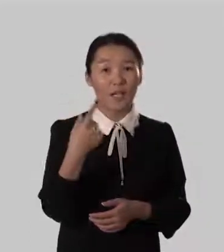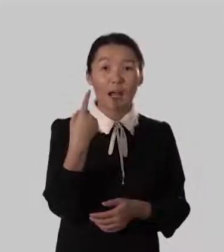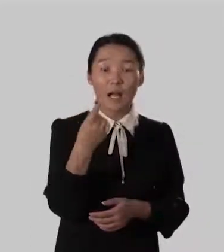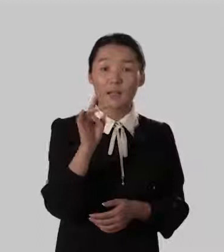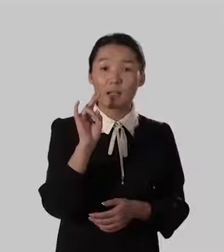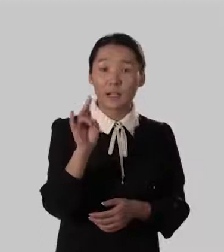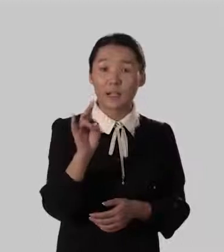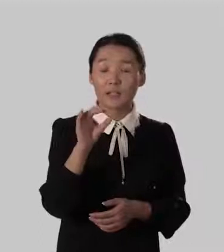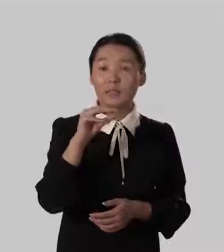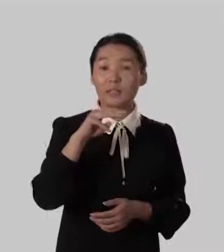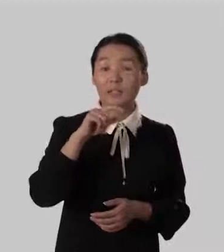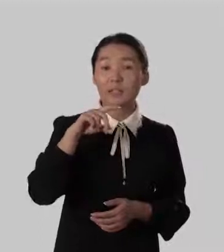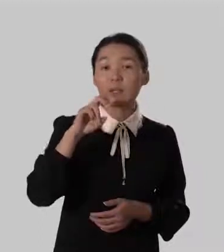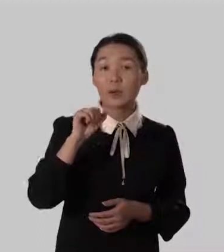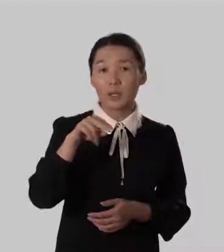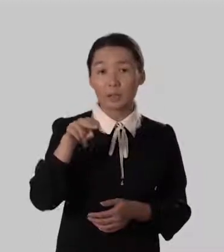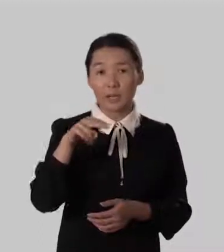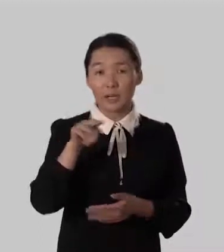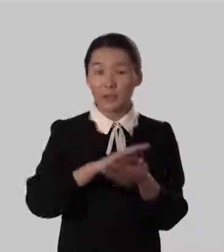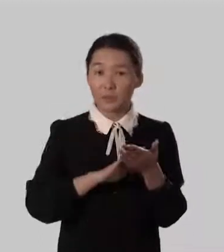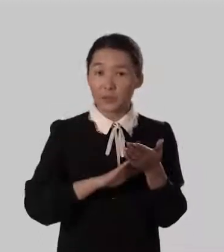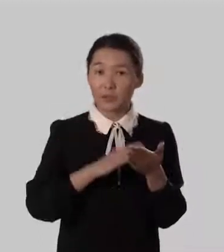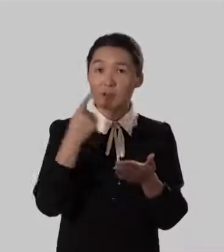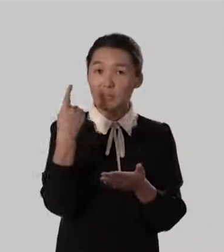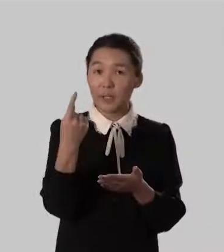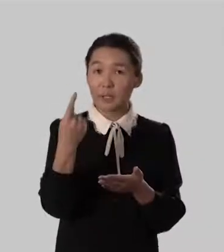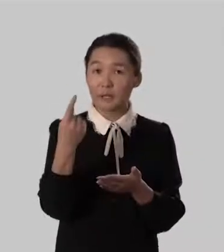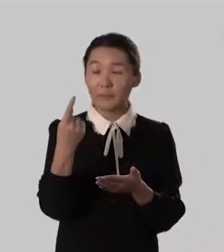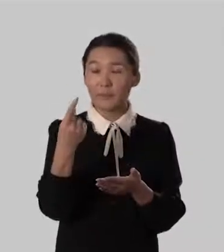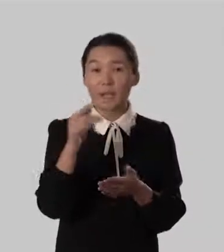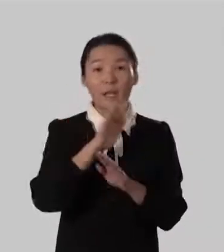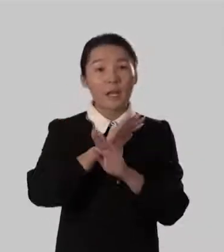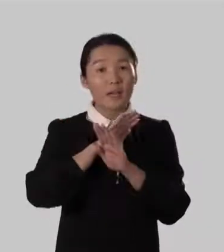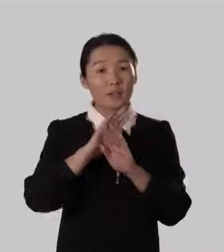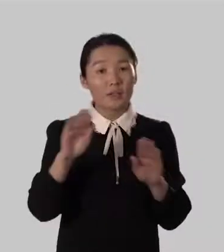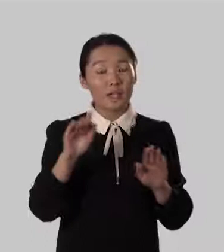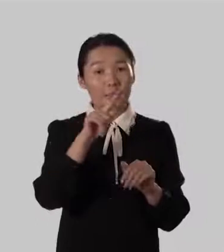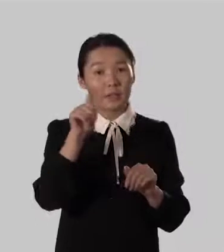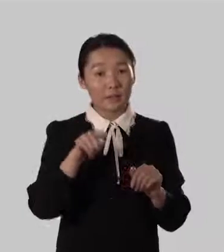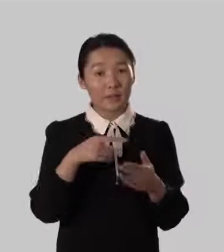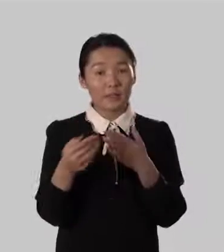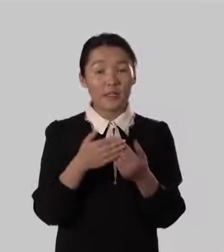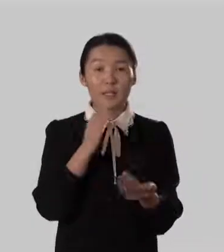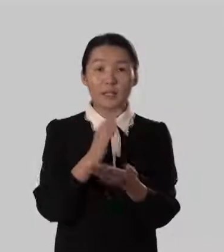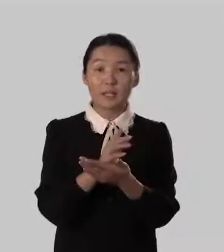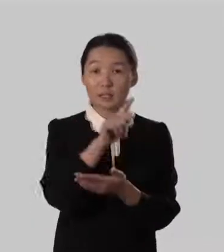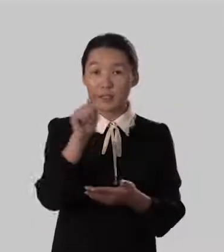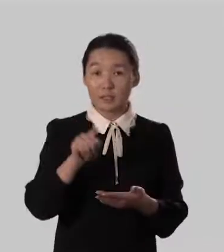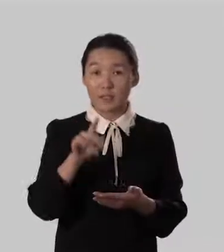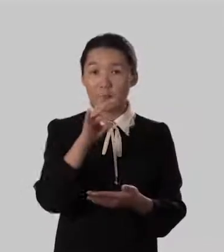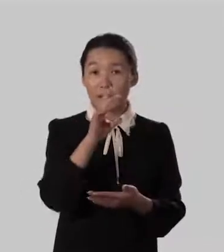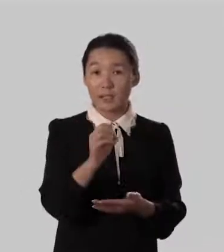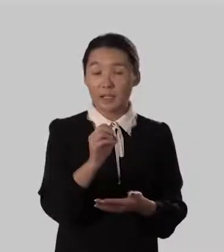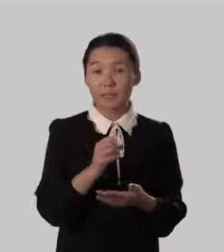1н в отглагольных прилагательных пишется первое нет приставки или есть приставка